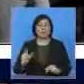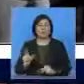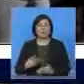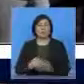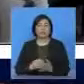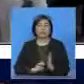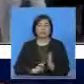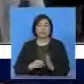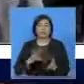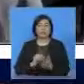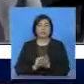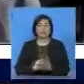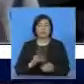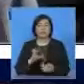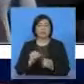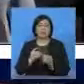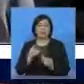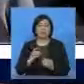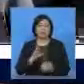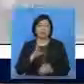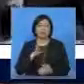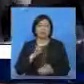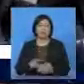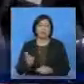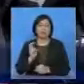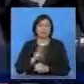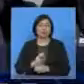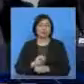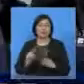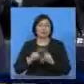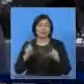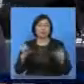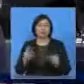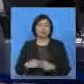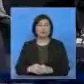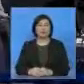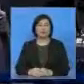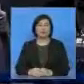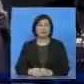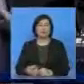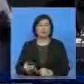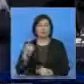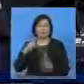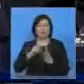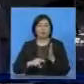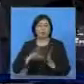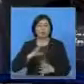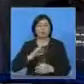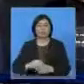с 11 лет. Пришел к нам таким хилым, не очень уверенным.